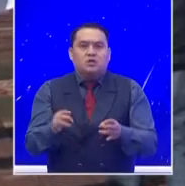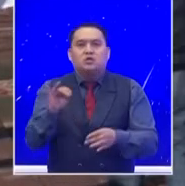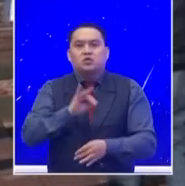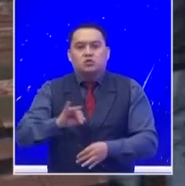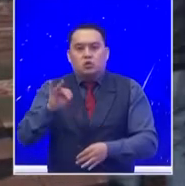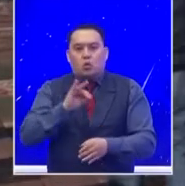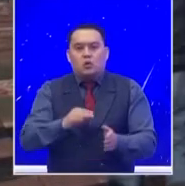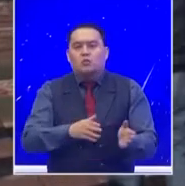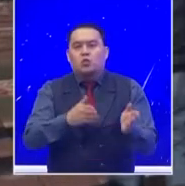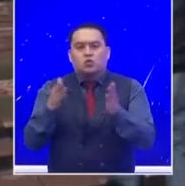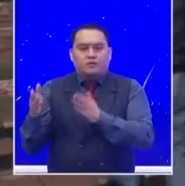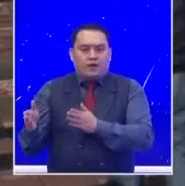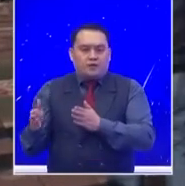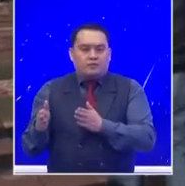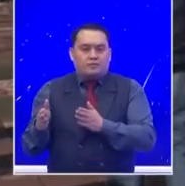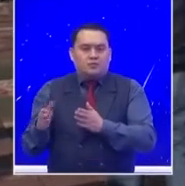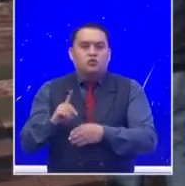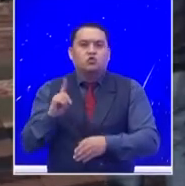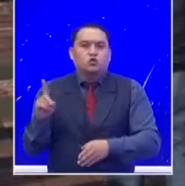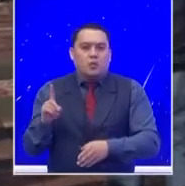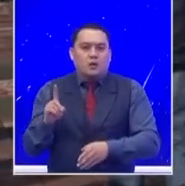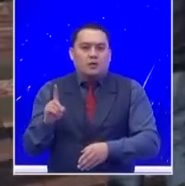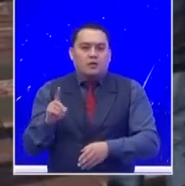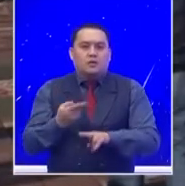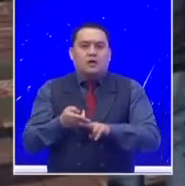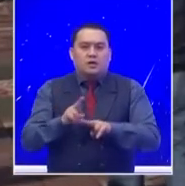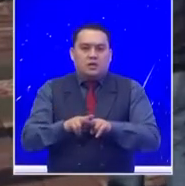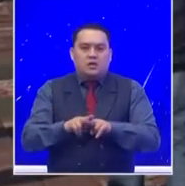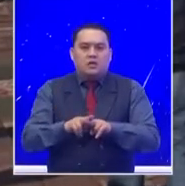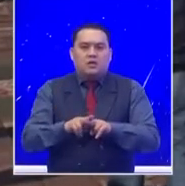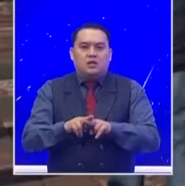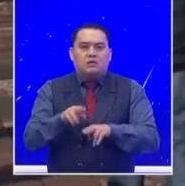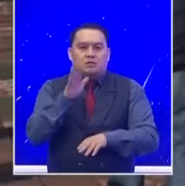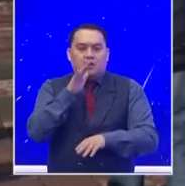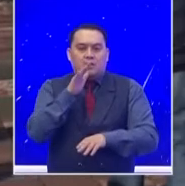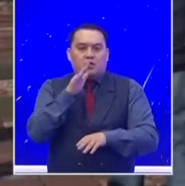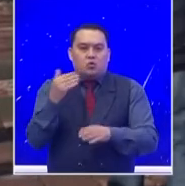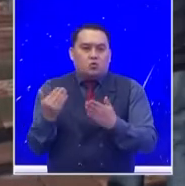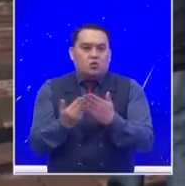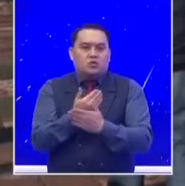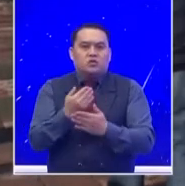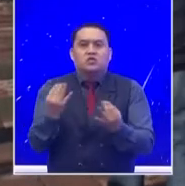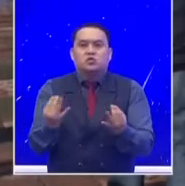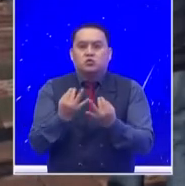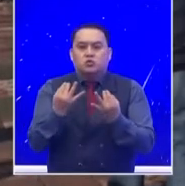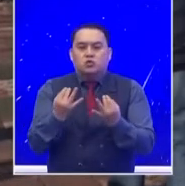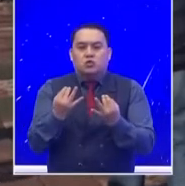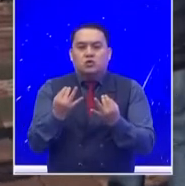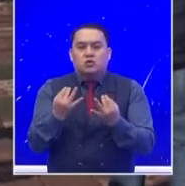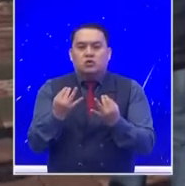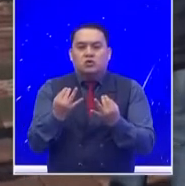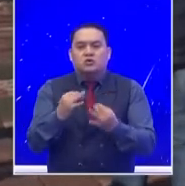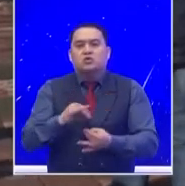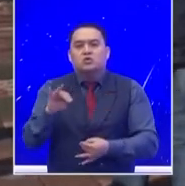вот прошлого, чтобы такие моменты в новейшей истории, чтобы таких моментов